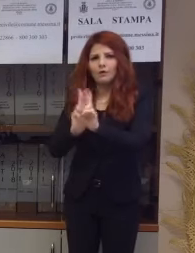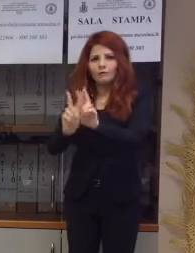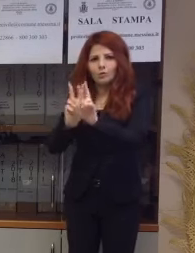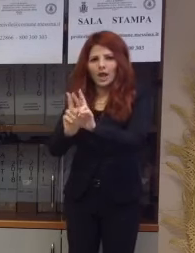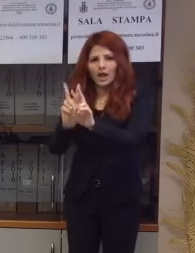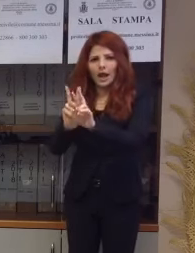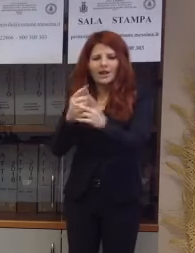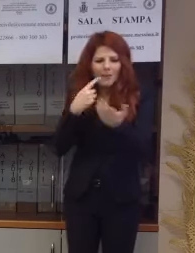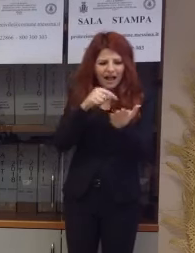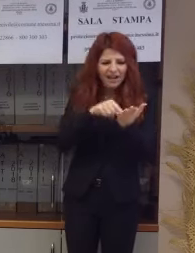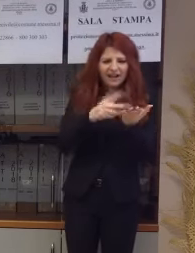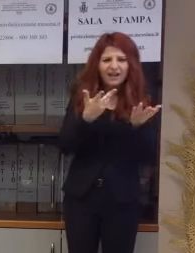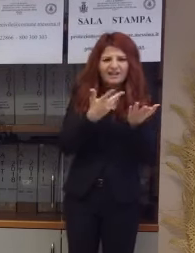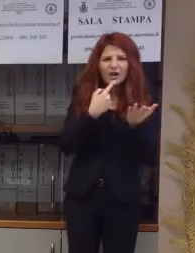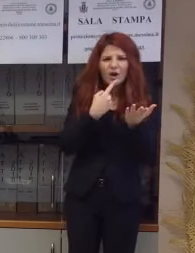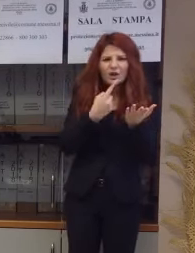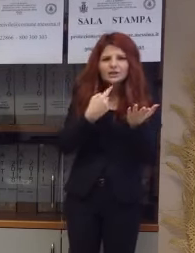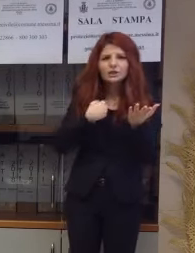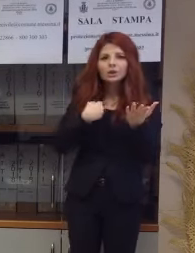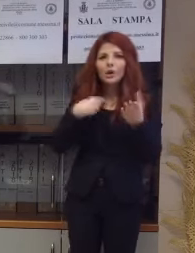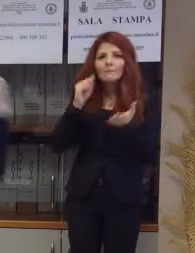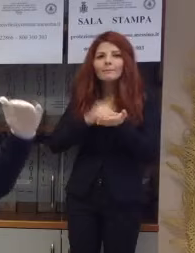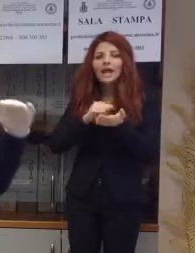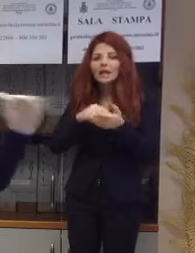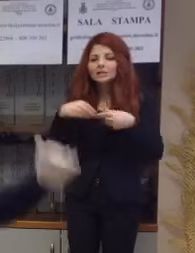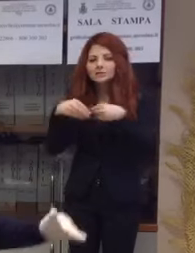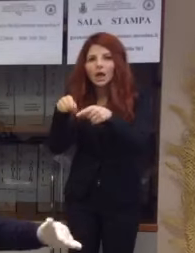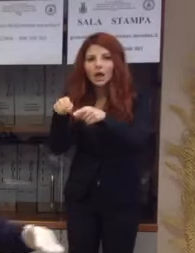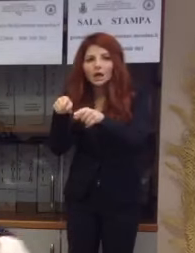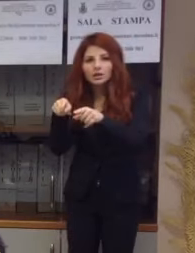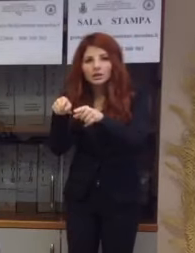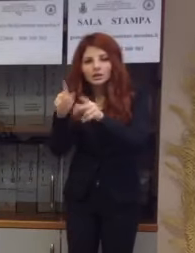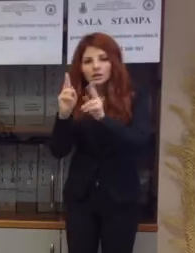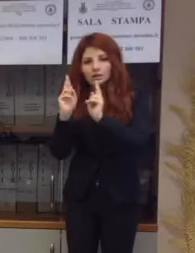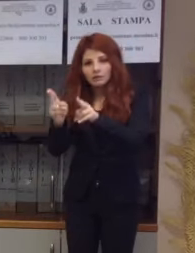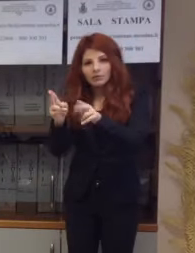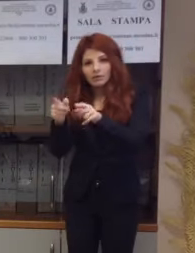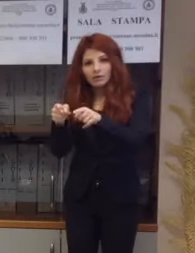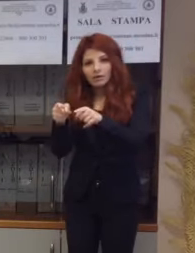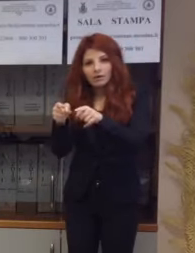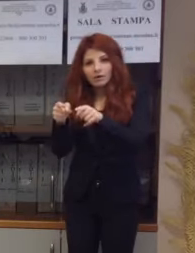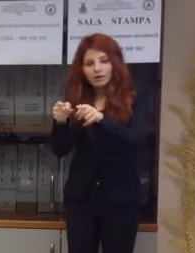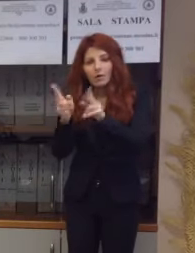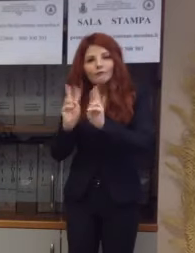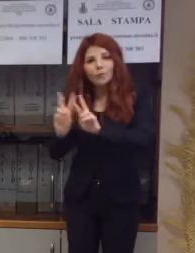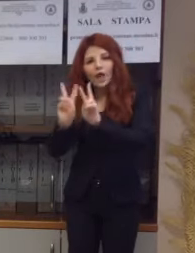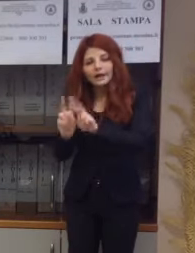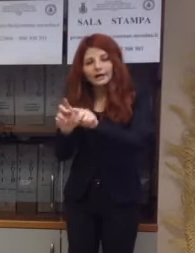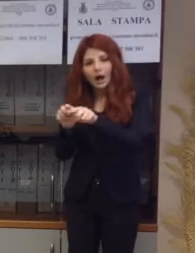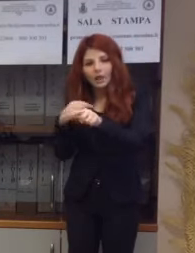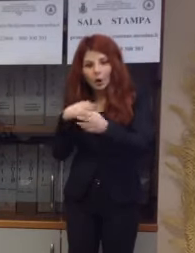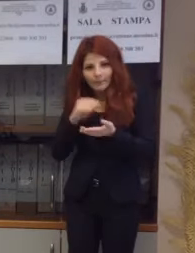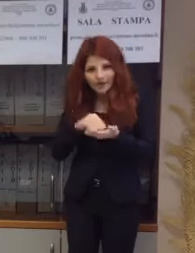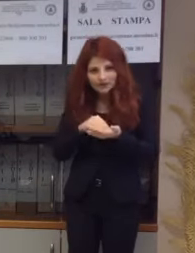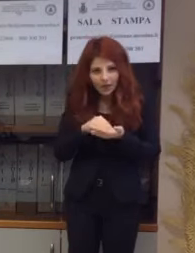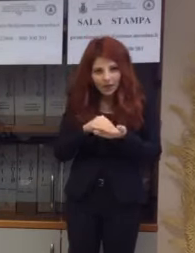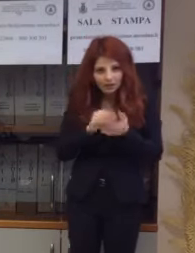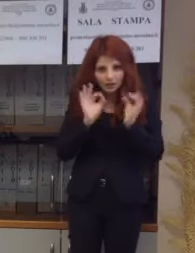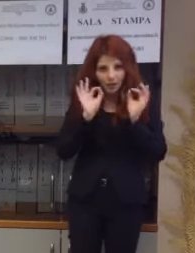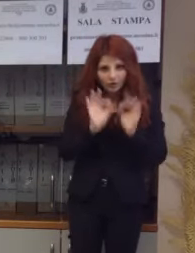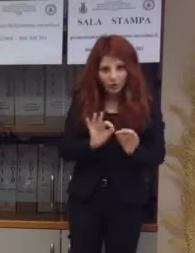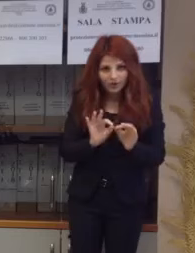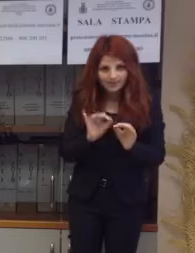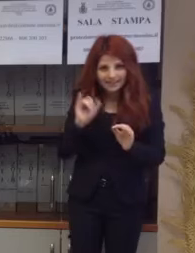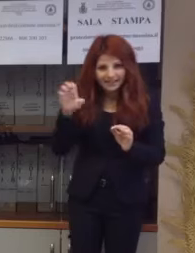e quanto non erano, proprio per sgonfiare comunque la situazione rispetto a un'azione di